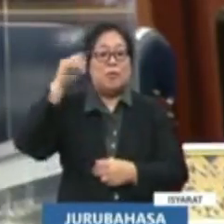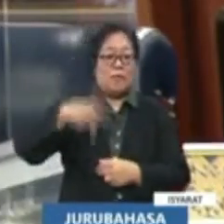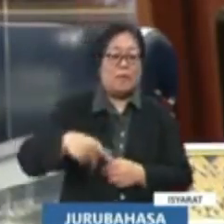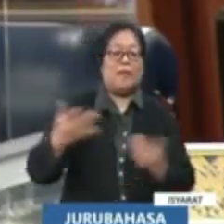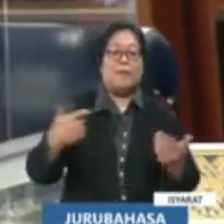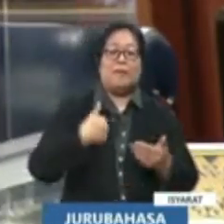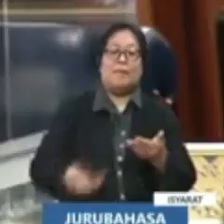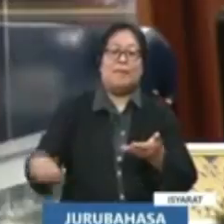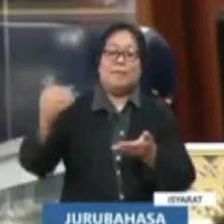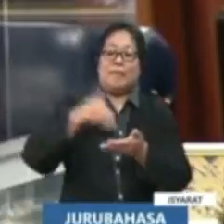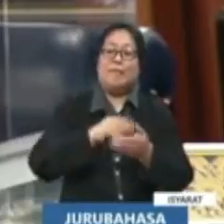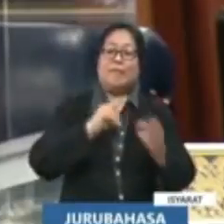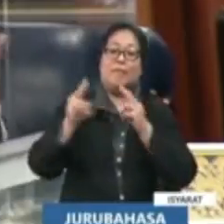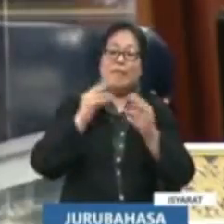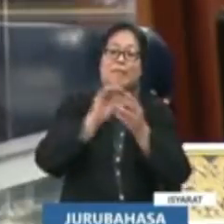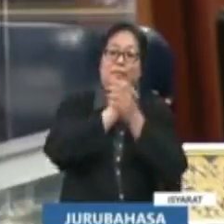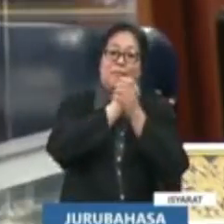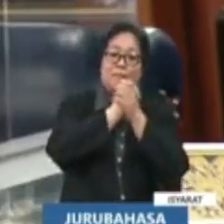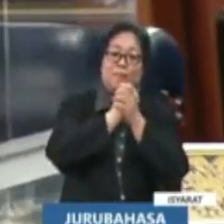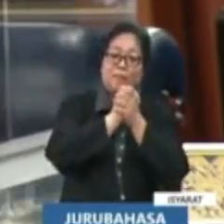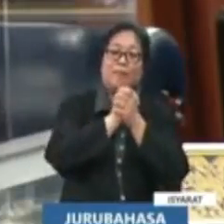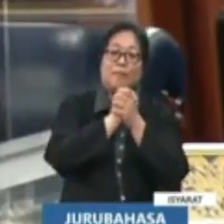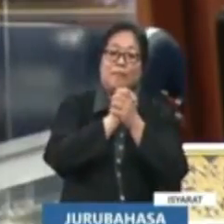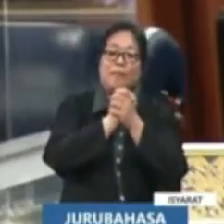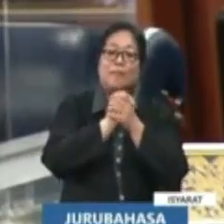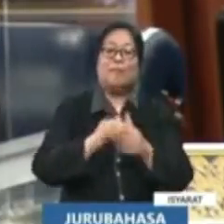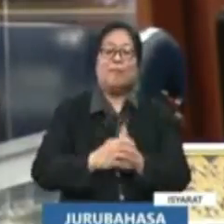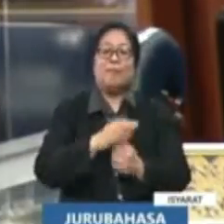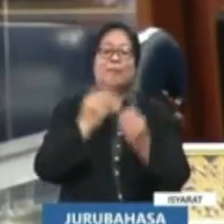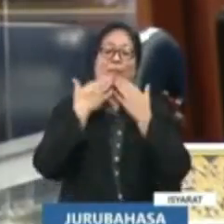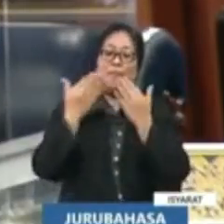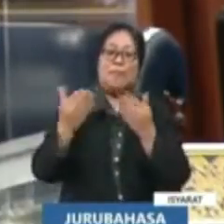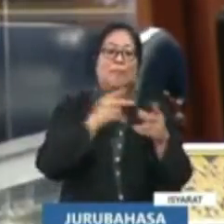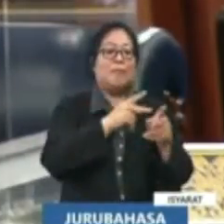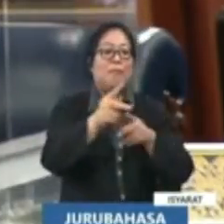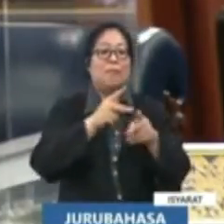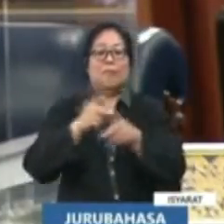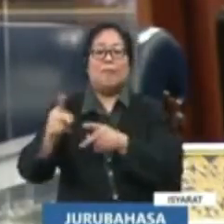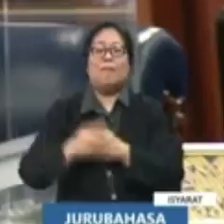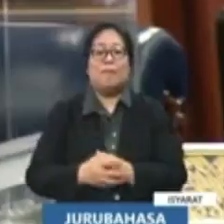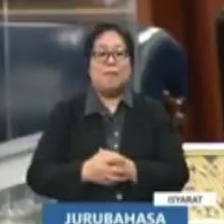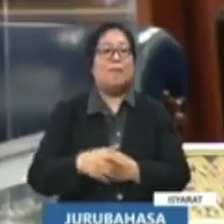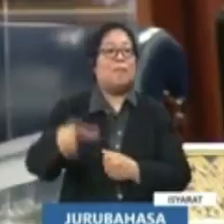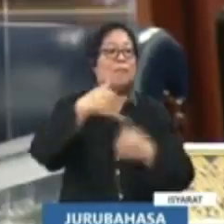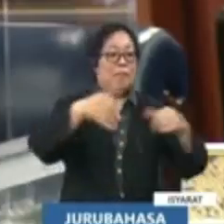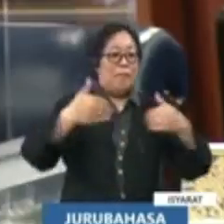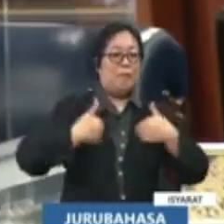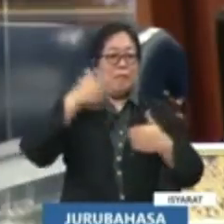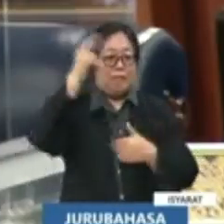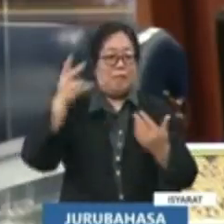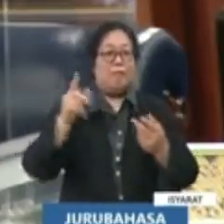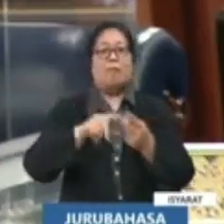saya ingin mengucapkan tanya kepada pakar-pakah yang masih ada di kerajaan